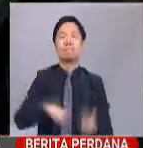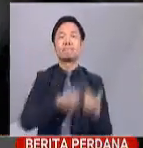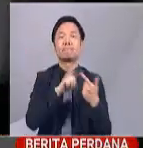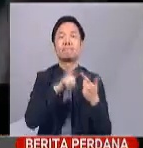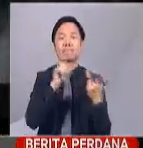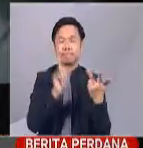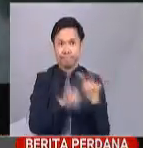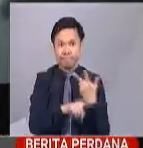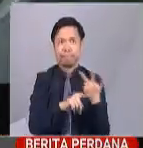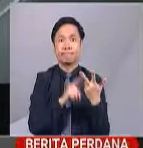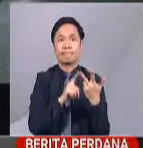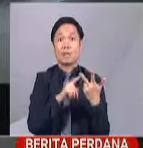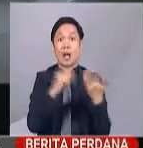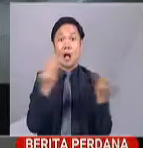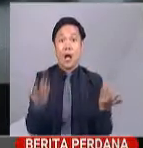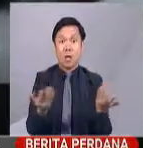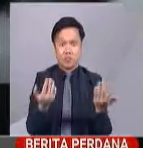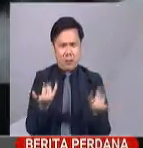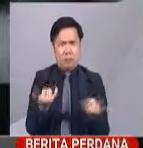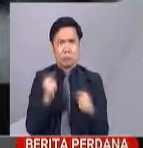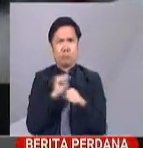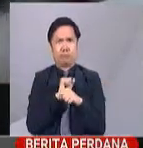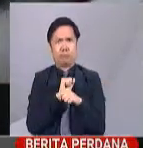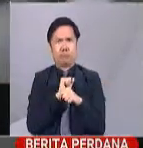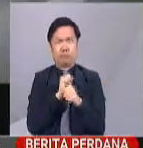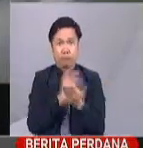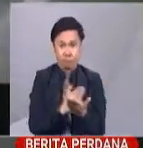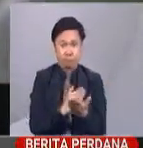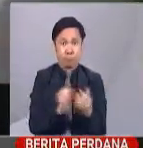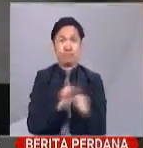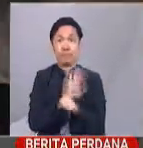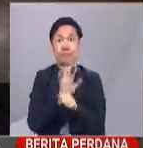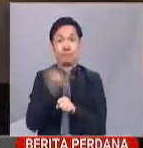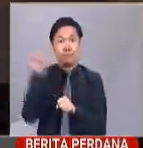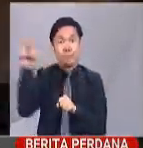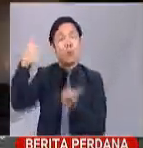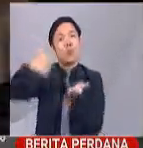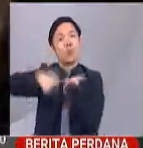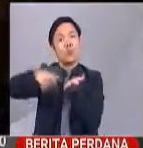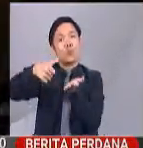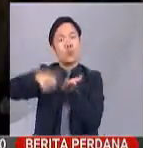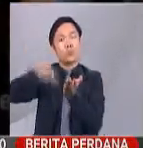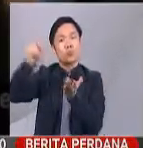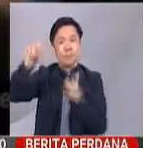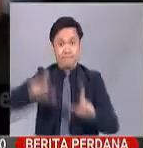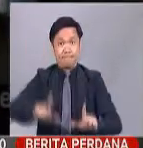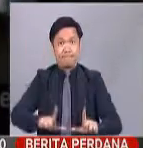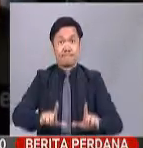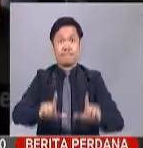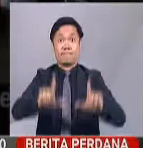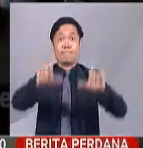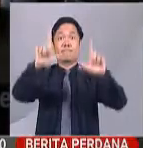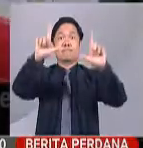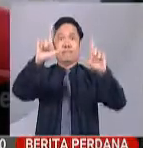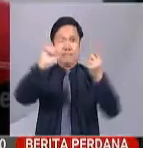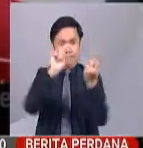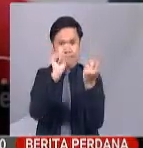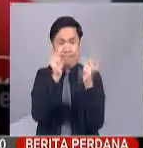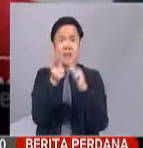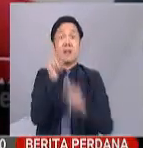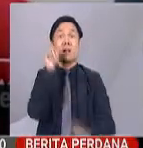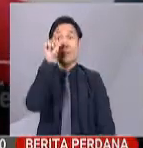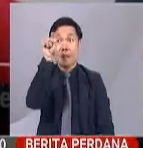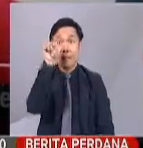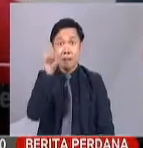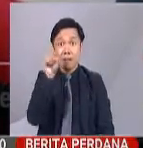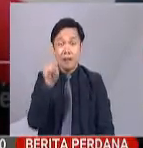bagi membendung penularan wabak COVID-19 di Thailand. Sebuah pusat belibelah membuat pembaharuan sistem lift apabila menggantikan butang lift